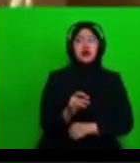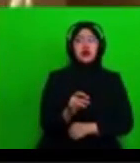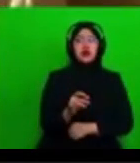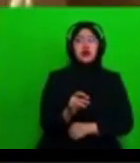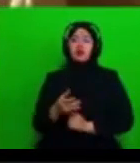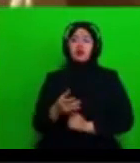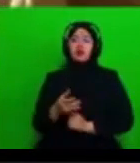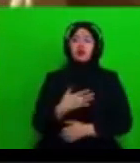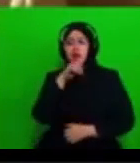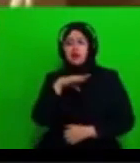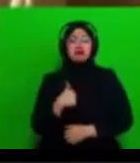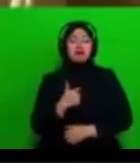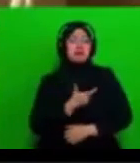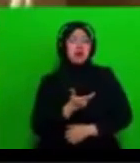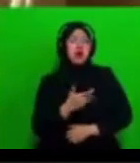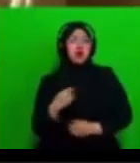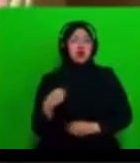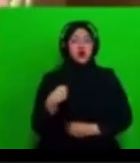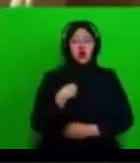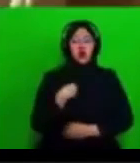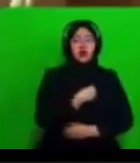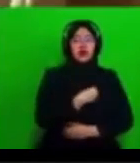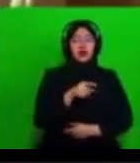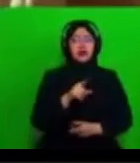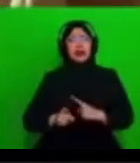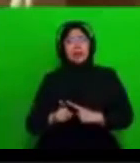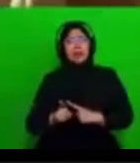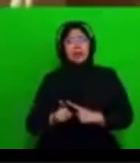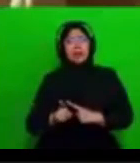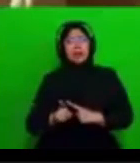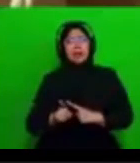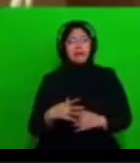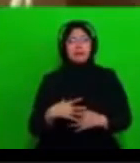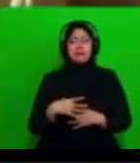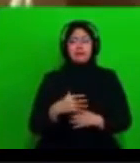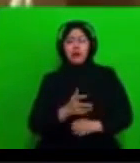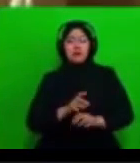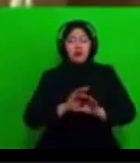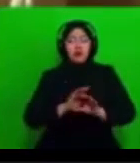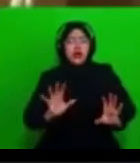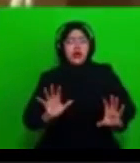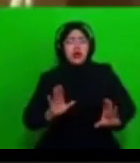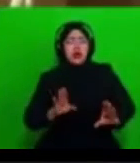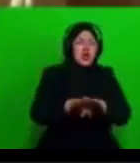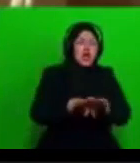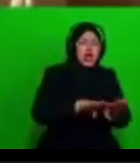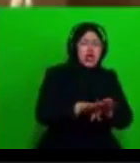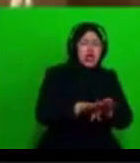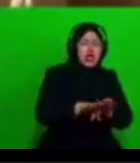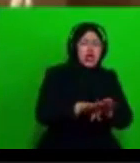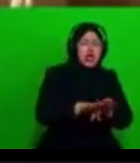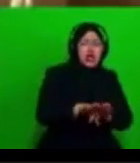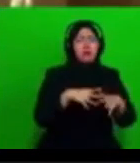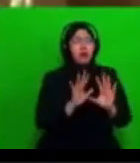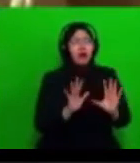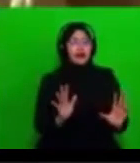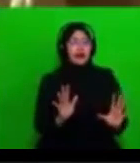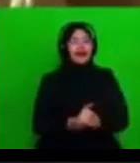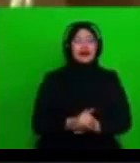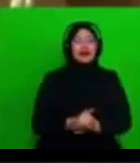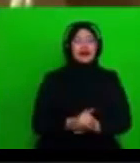bilang minat kedokteran, tapi peminat kedokteran itu kan tinggi sekali, sehingga persaingan tinggi sekali. Nah, bagaimana